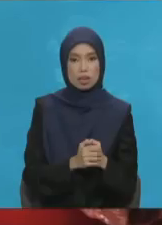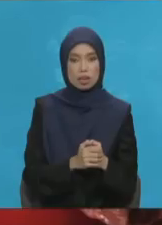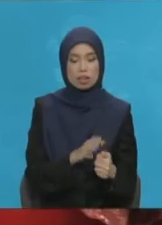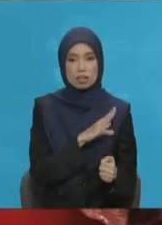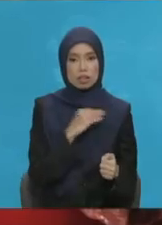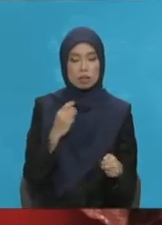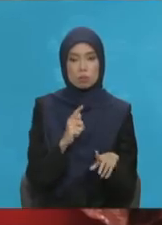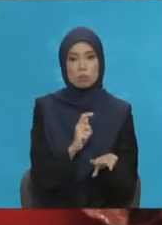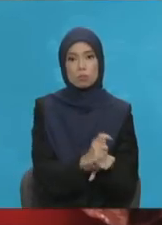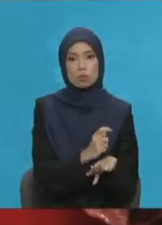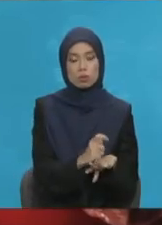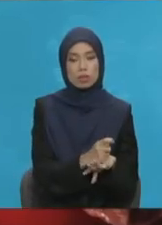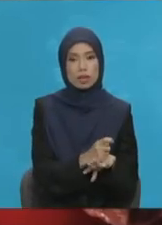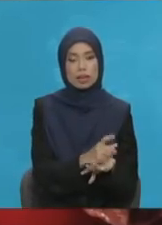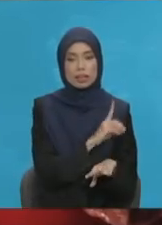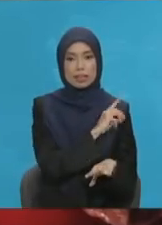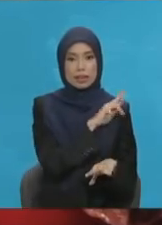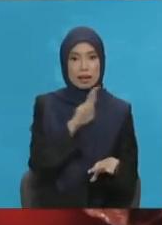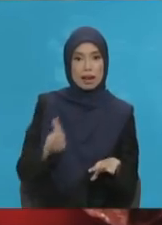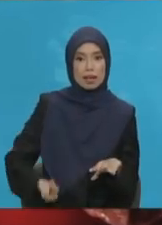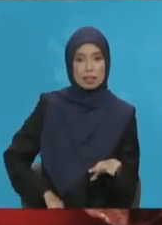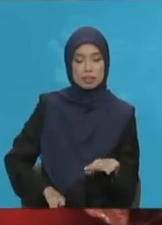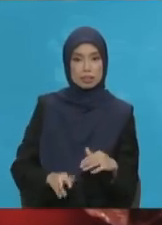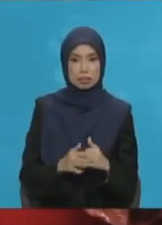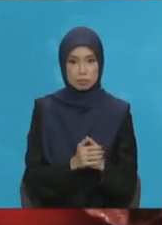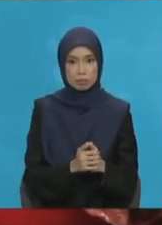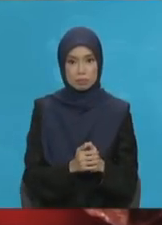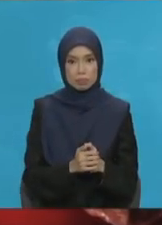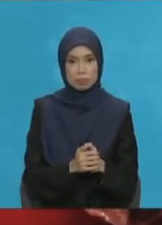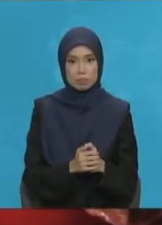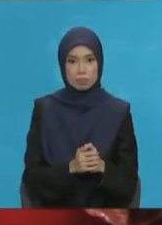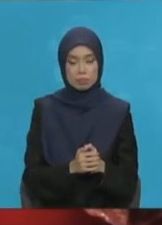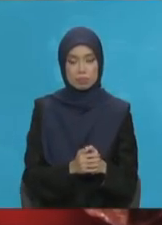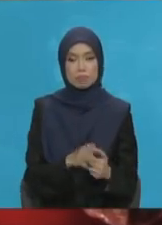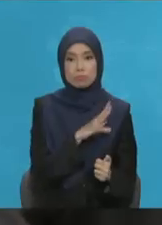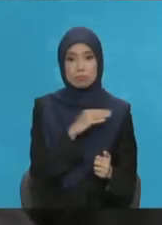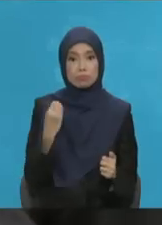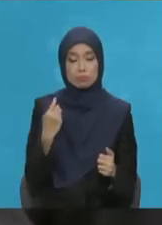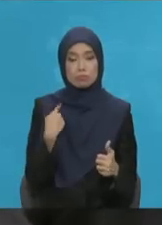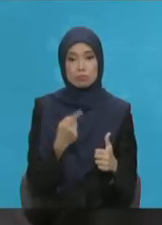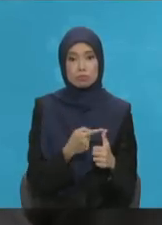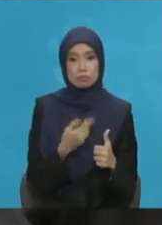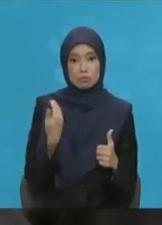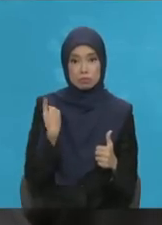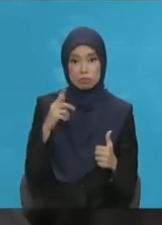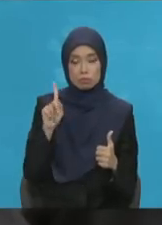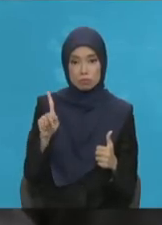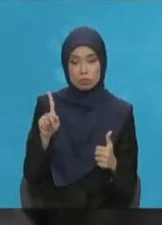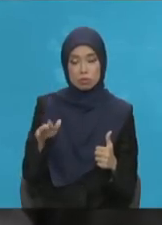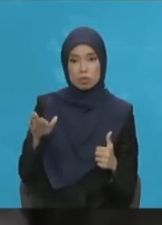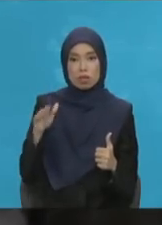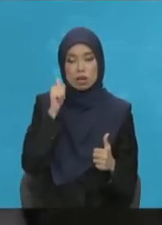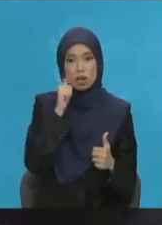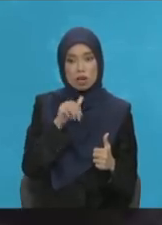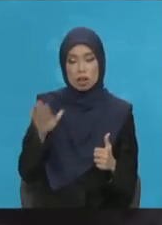di Raja terdiri daripada seorang kanak-kanak perempuan dan seorang kenang-kena lelaki